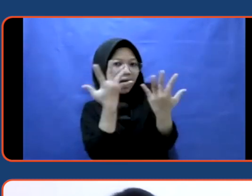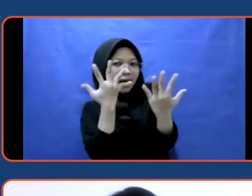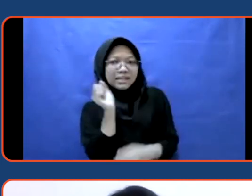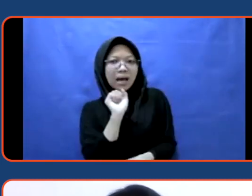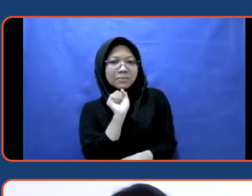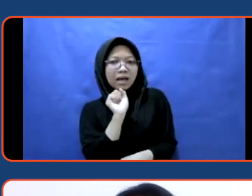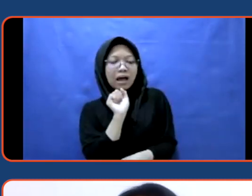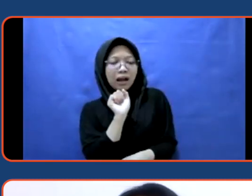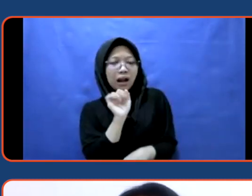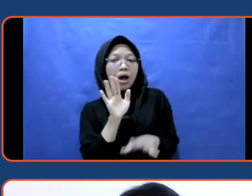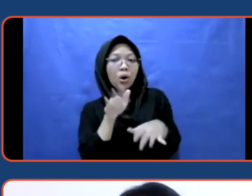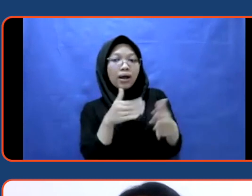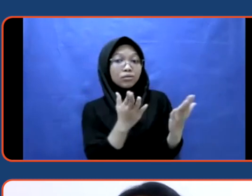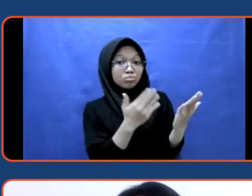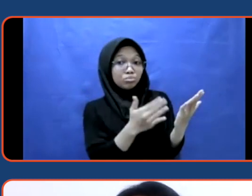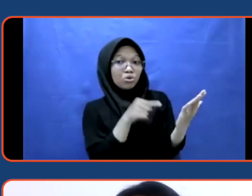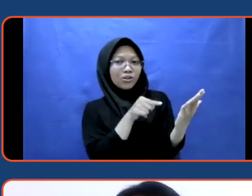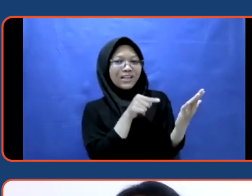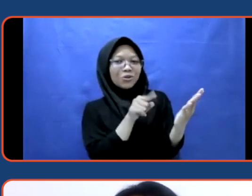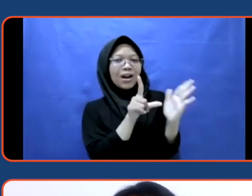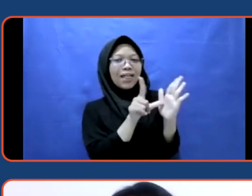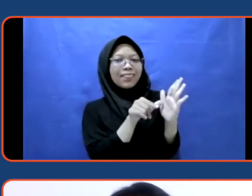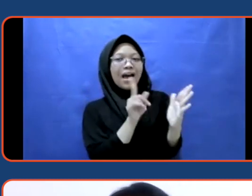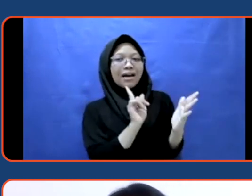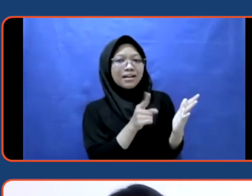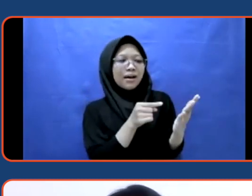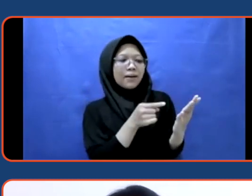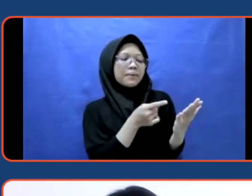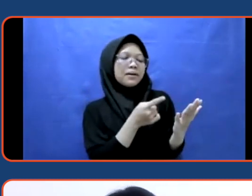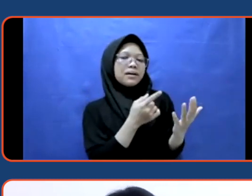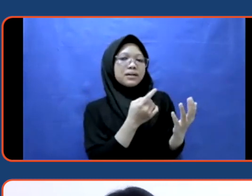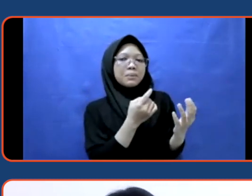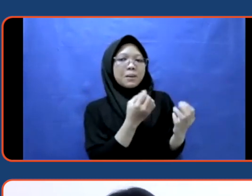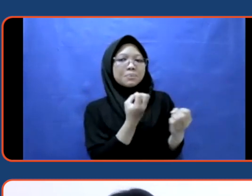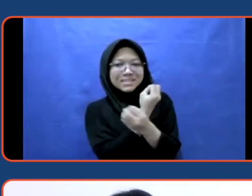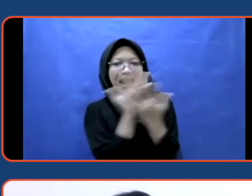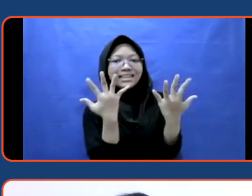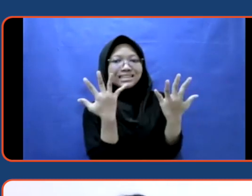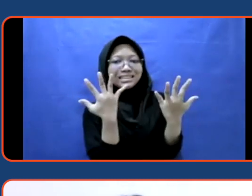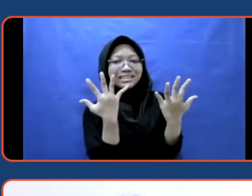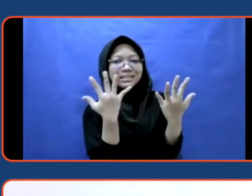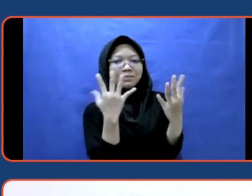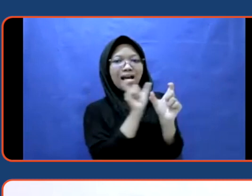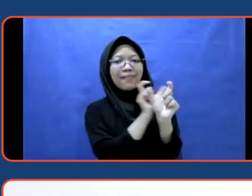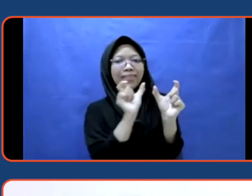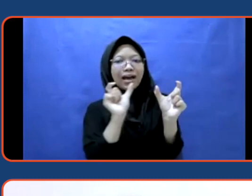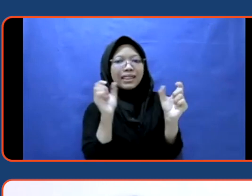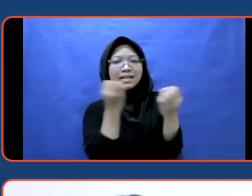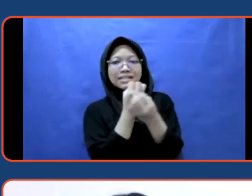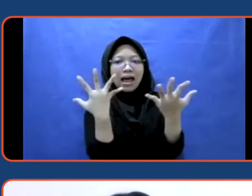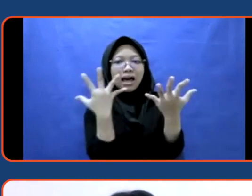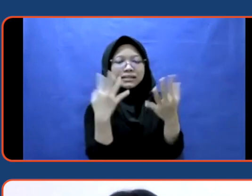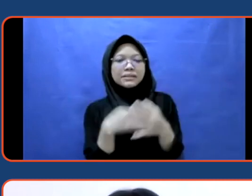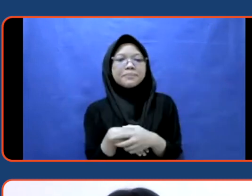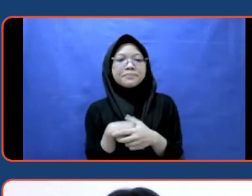buku cerita itu jadi di sini ada penekanan pada sense pada sense yang lain